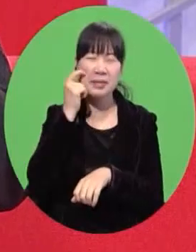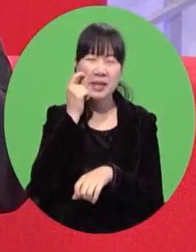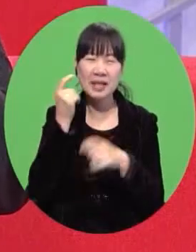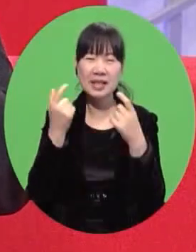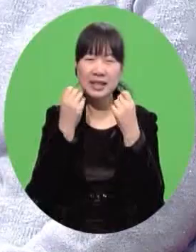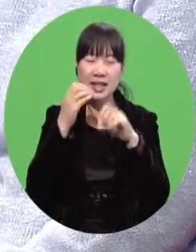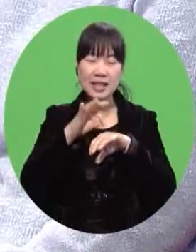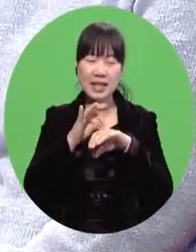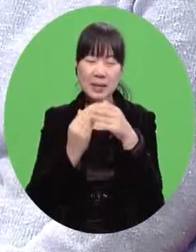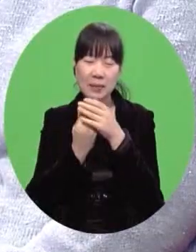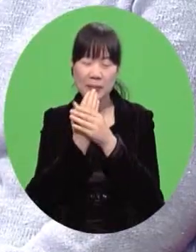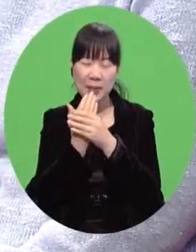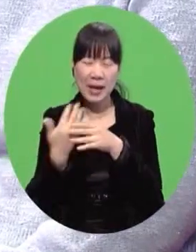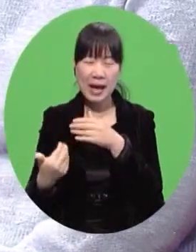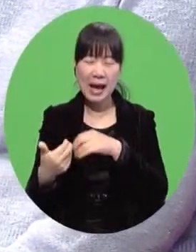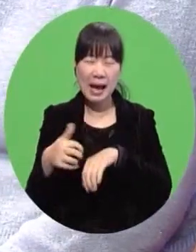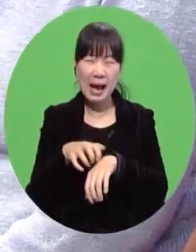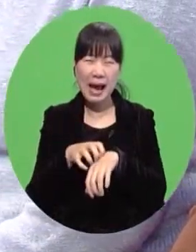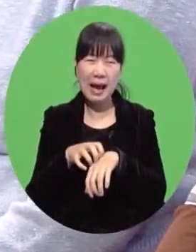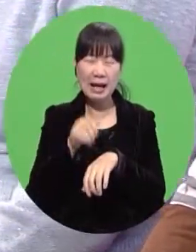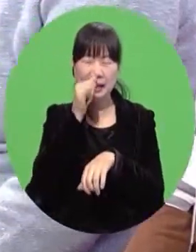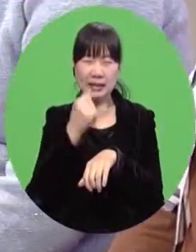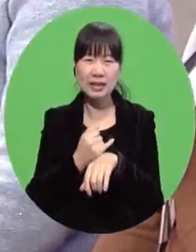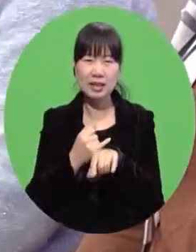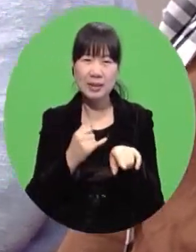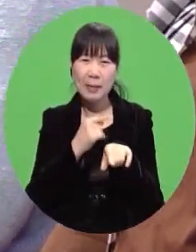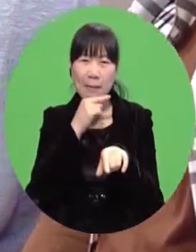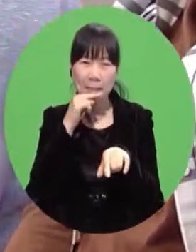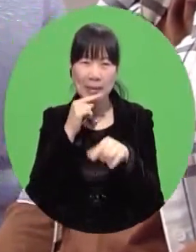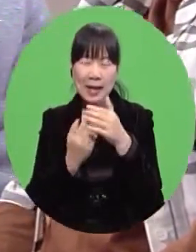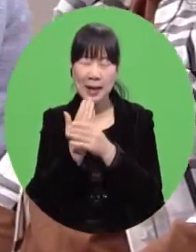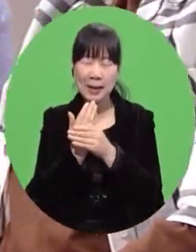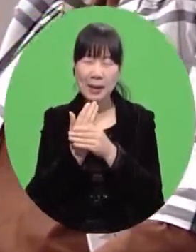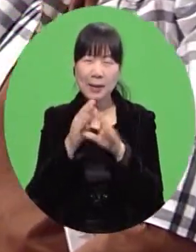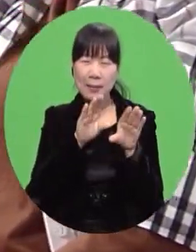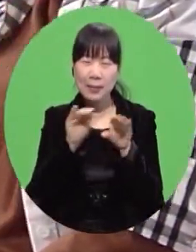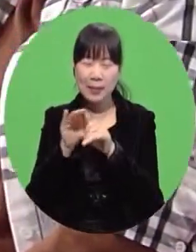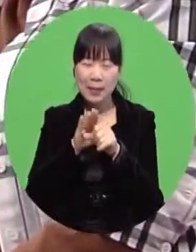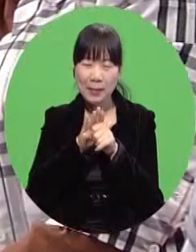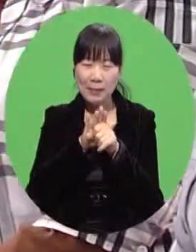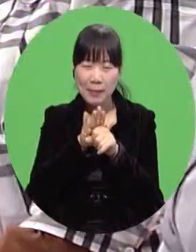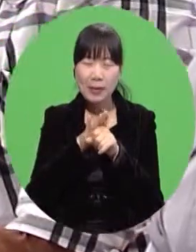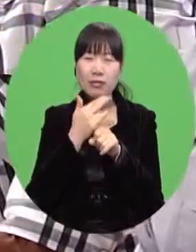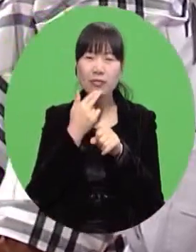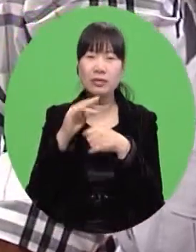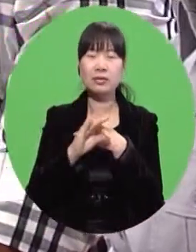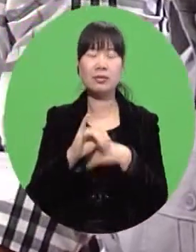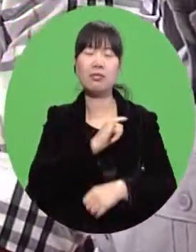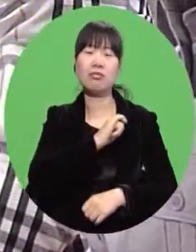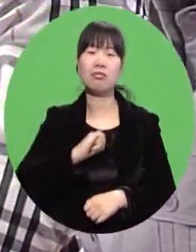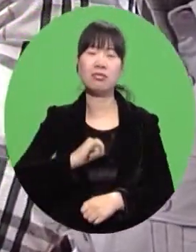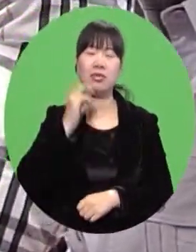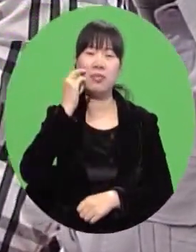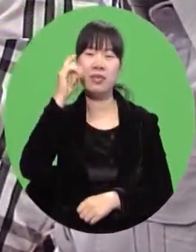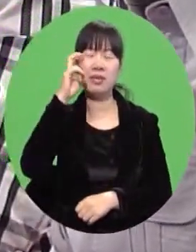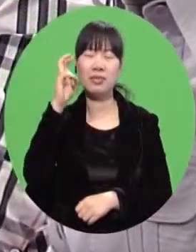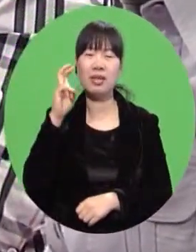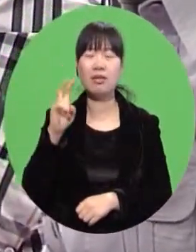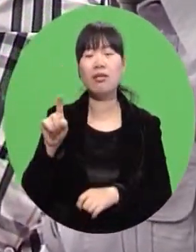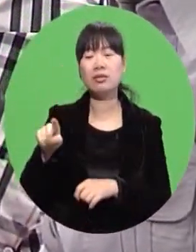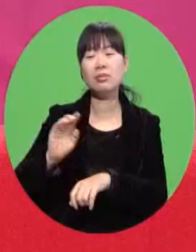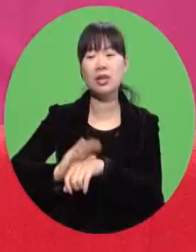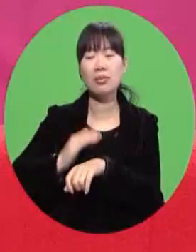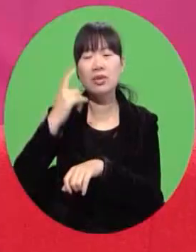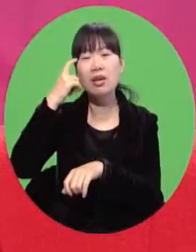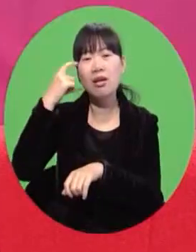올라오면서 까실까실하면 이거를 피를 내서라도 맨질맨질하게 만들지 않으면 아주 못 견디는 거예요. 근데 사실은 잘못 뜯어내요. 생각하는